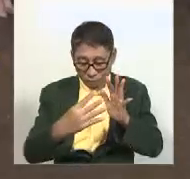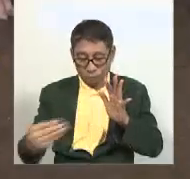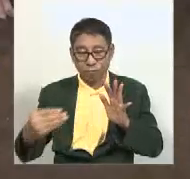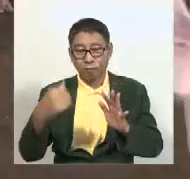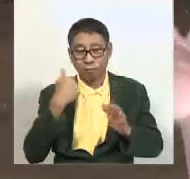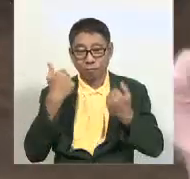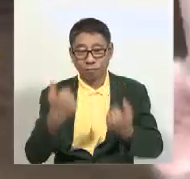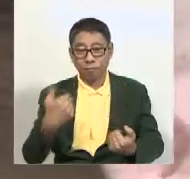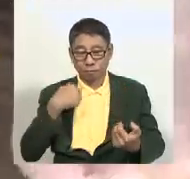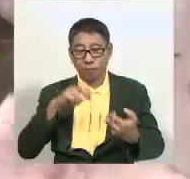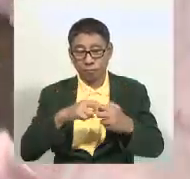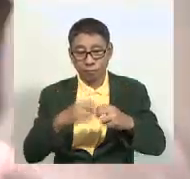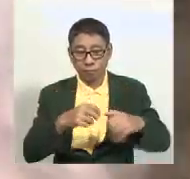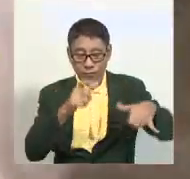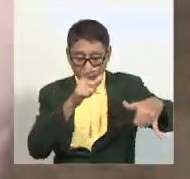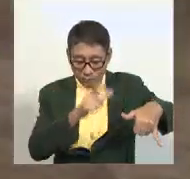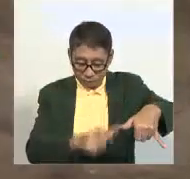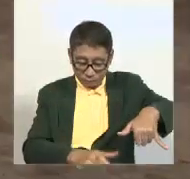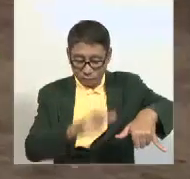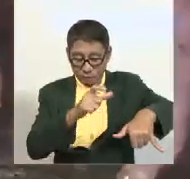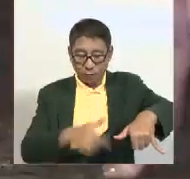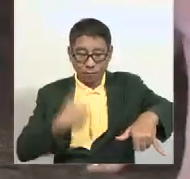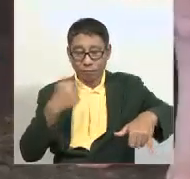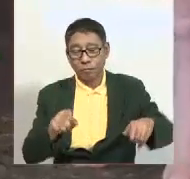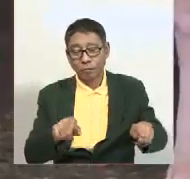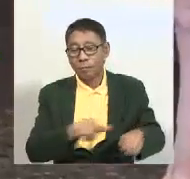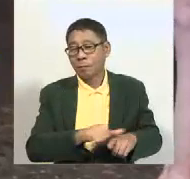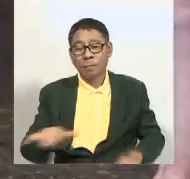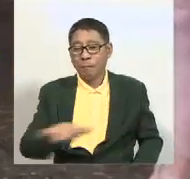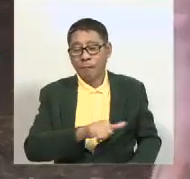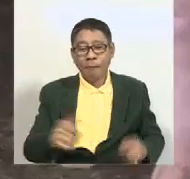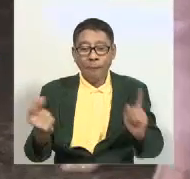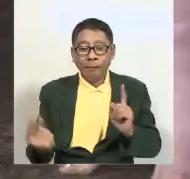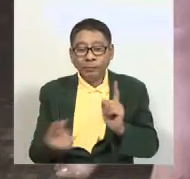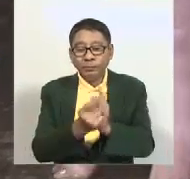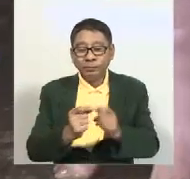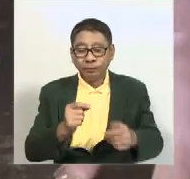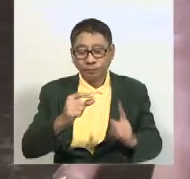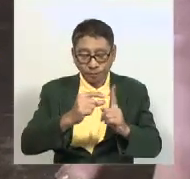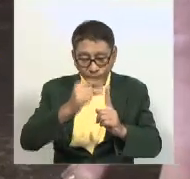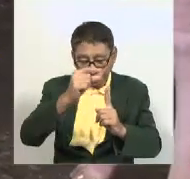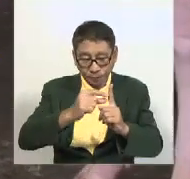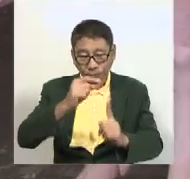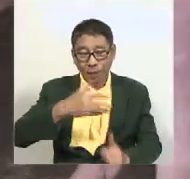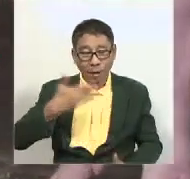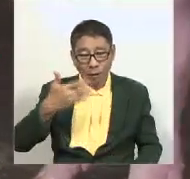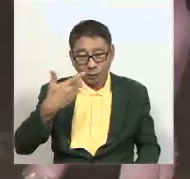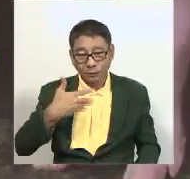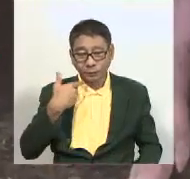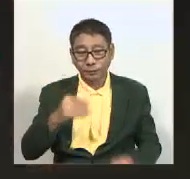ามาได้แล้วก็อาจจะมีอาการที่ข้างเคียงที่เคยพบเนี่ยก็จะเป็นไข้ก่อนจ